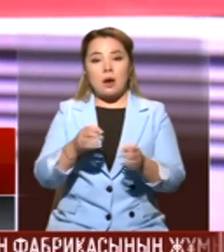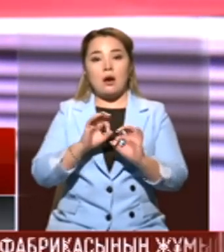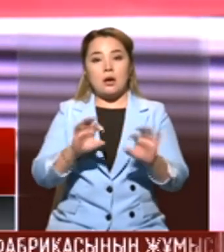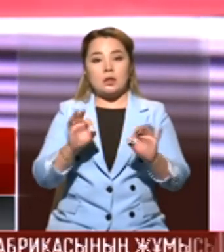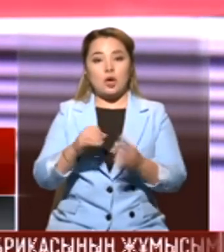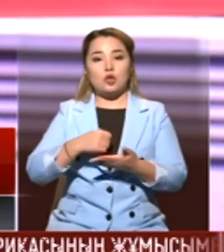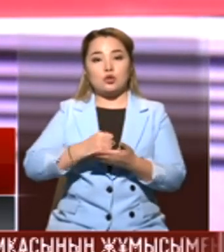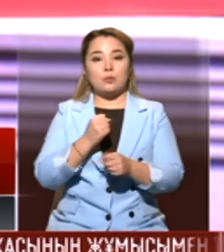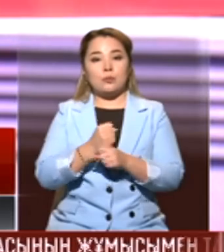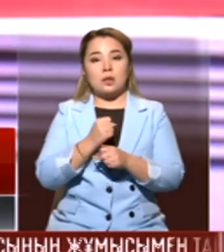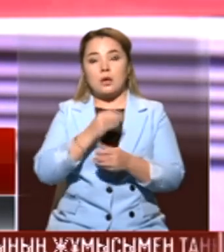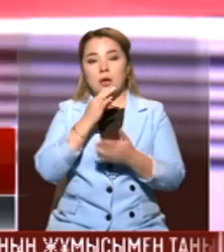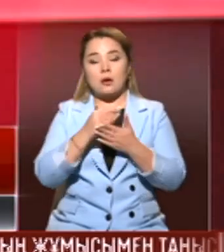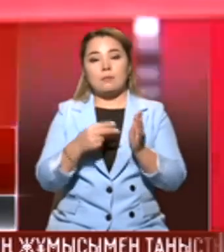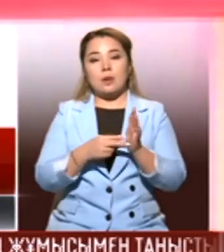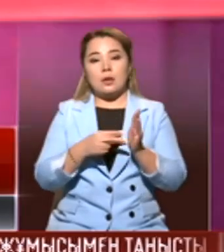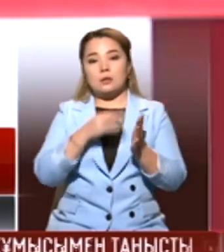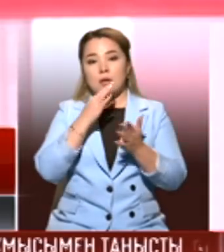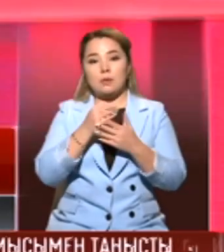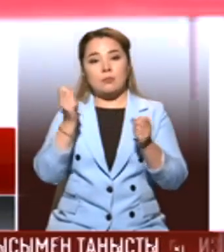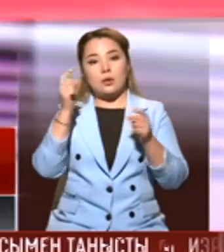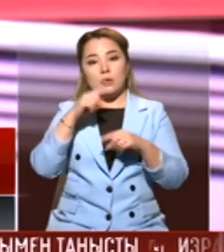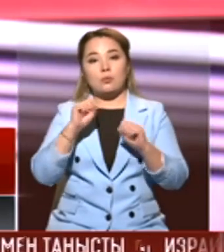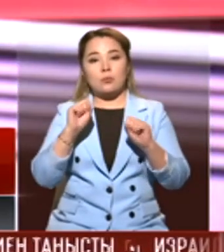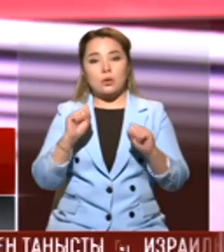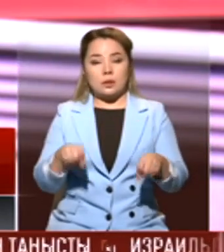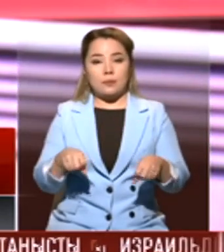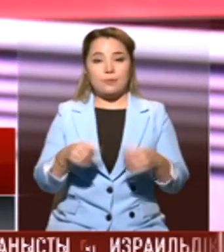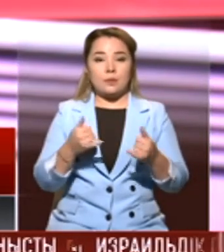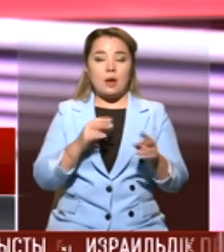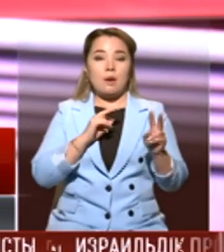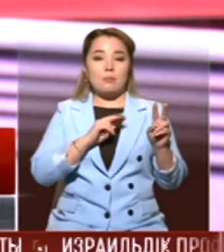айтқан тұжырымдарына қарап, бағасына қарап білуге болады.